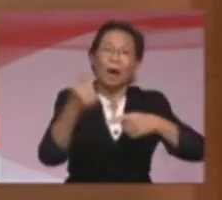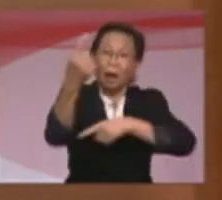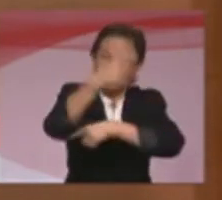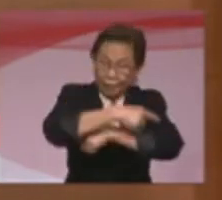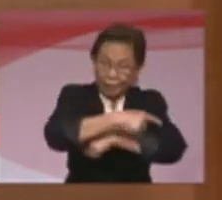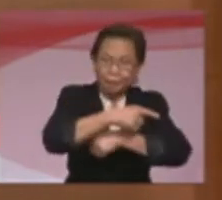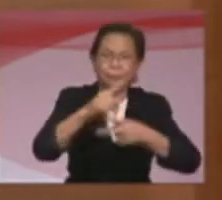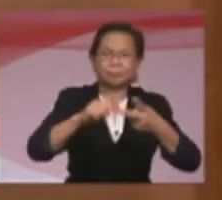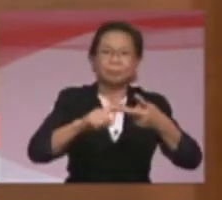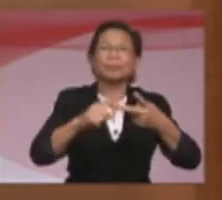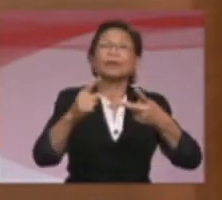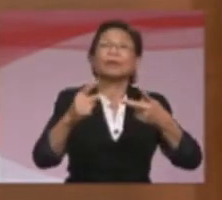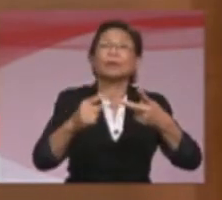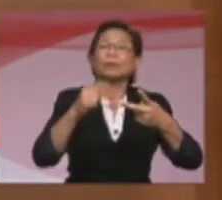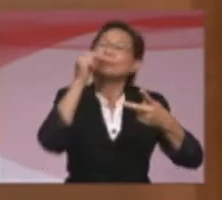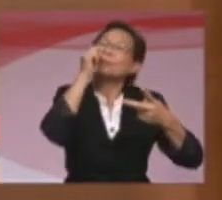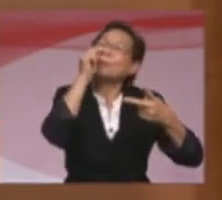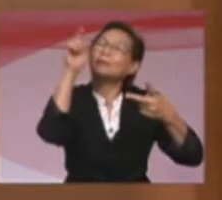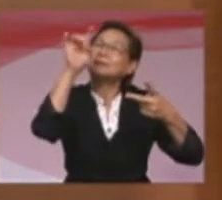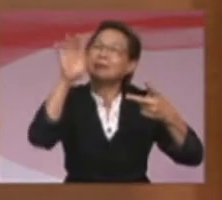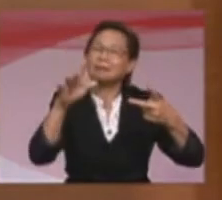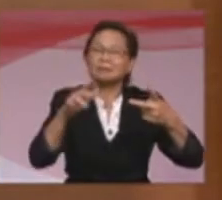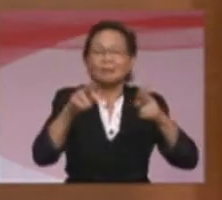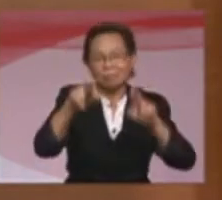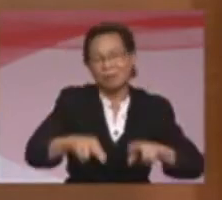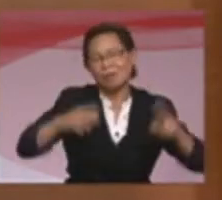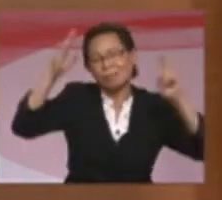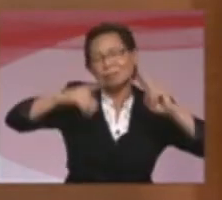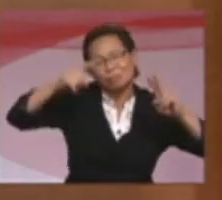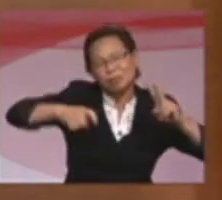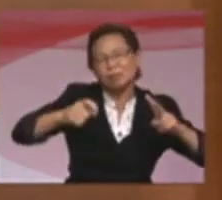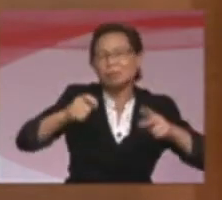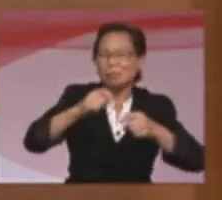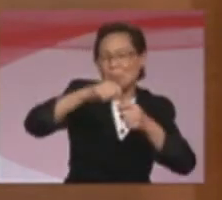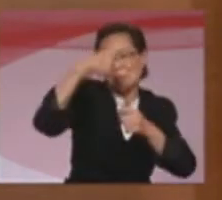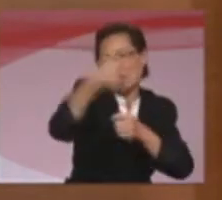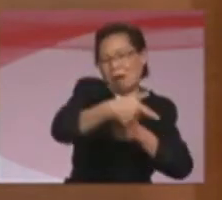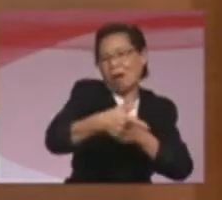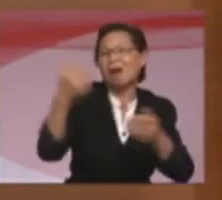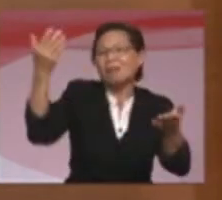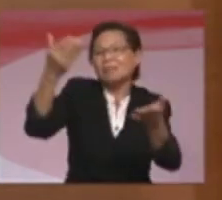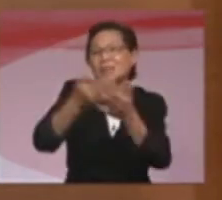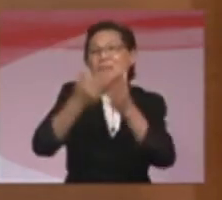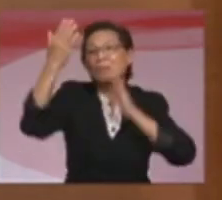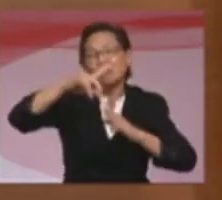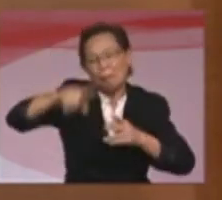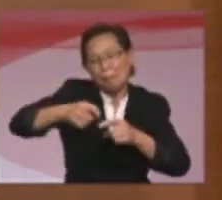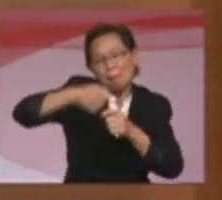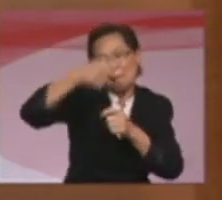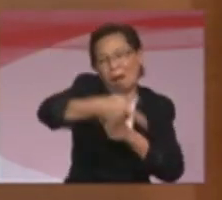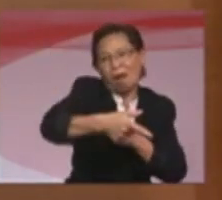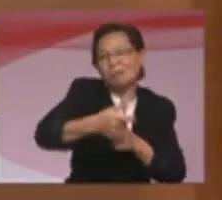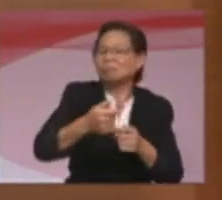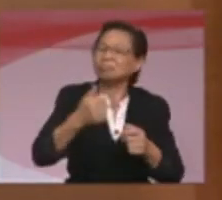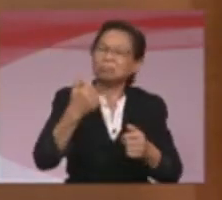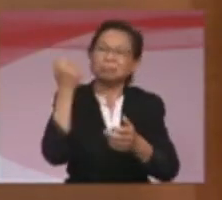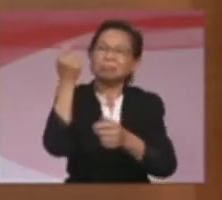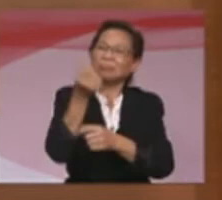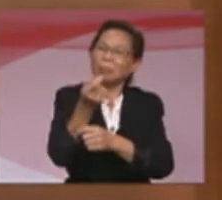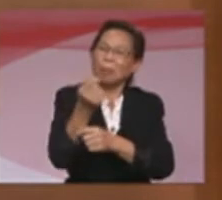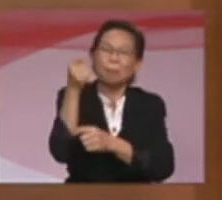harian dan juga kos swab test apabila mereka tiba di tanah air. Mengenai